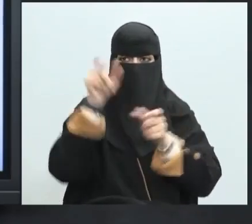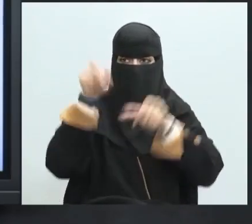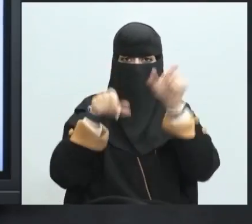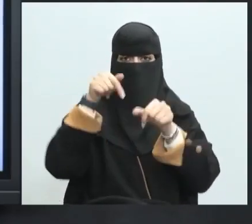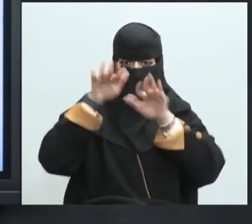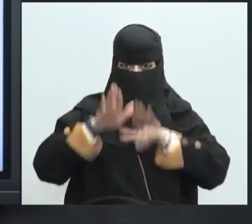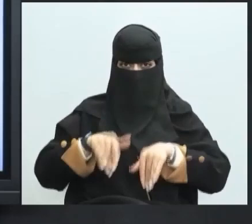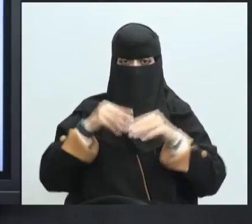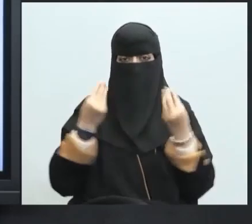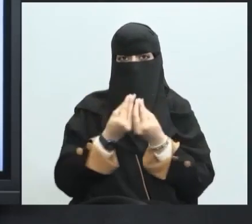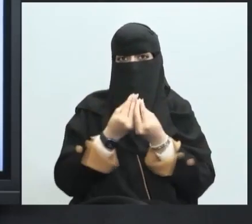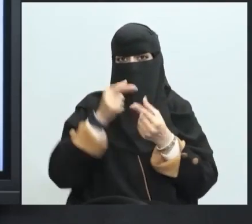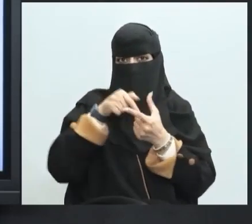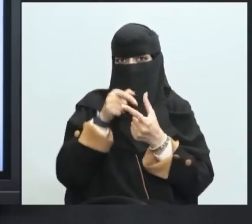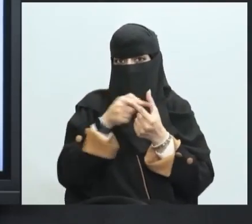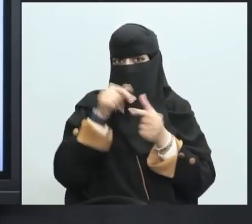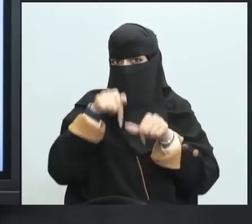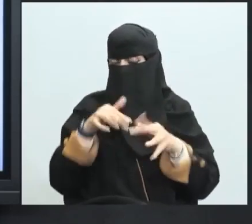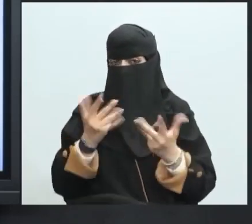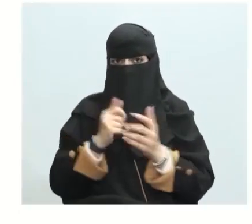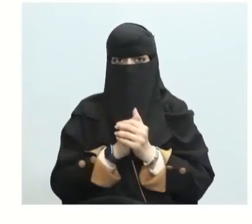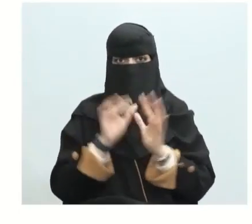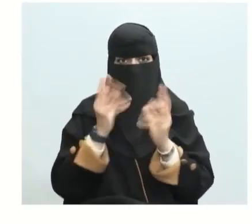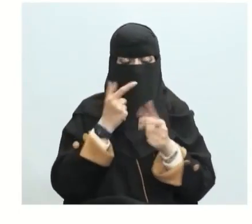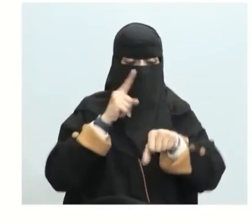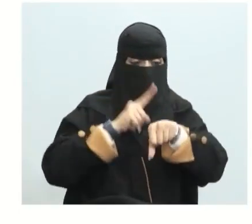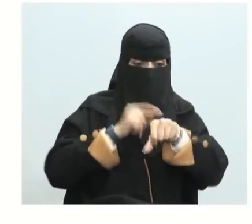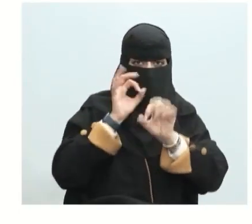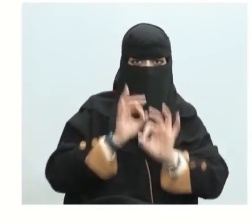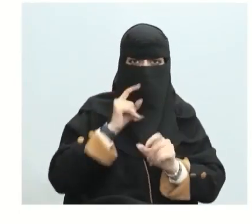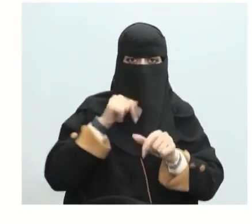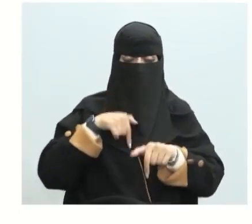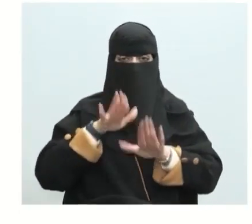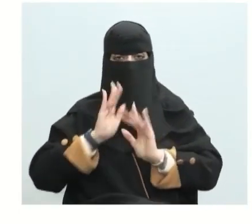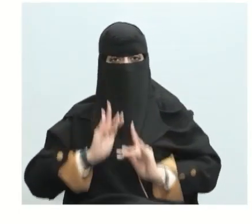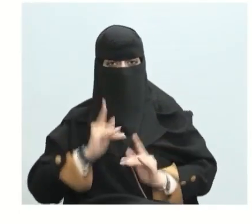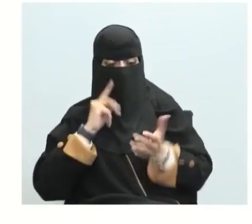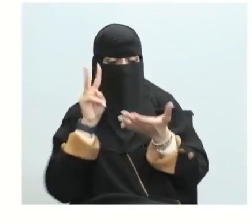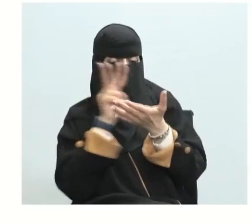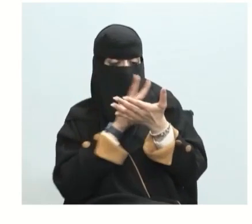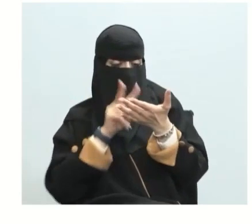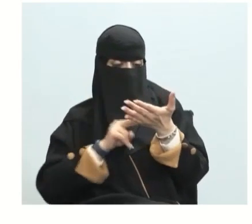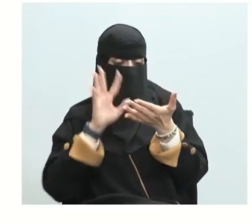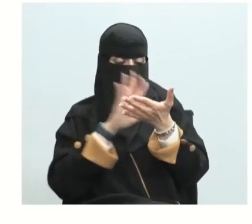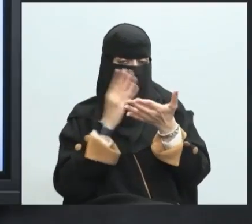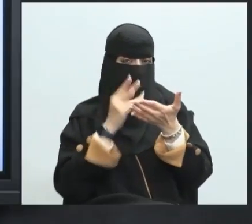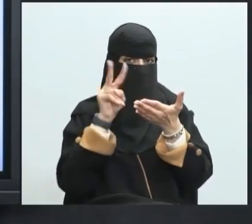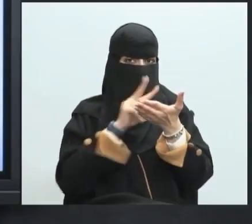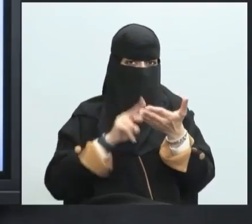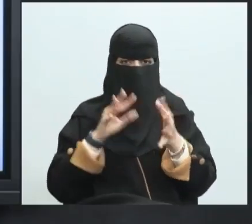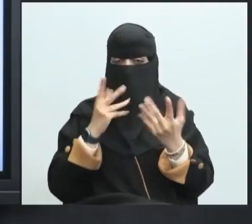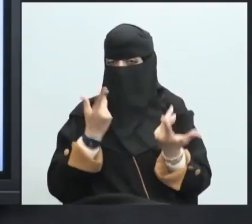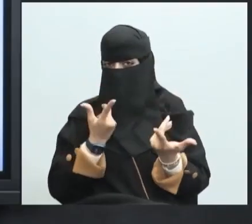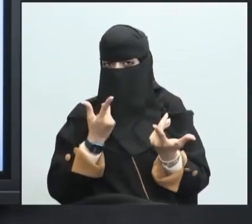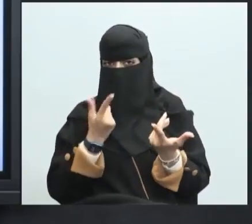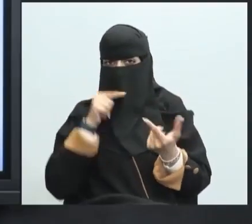نسبه القراء بيننا ايضا كم المده التي تقضيها في القراءه كم المده التي تقضيها